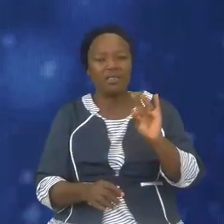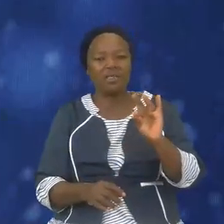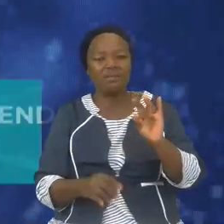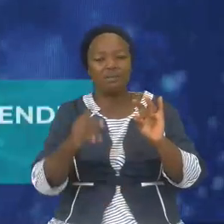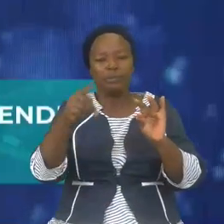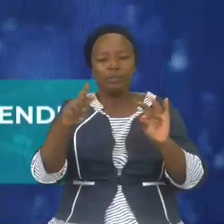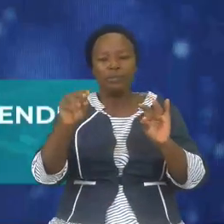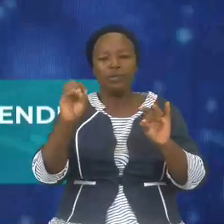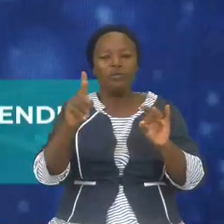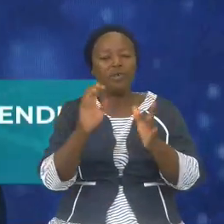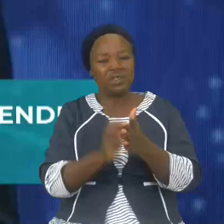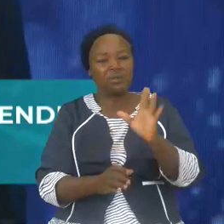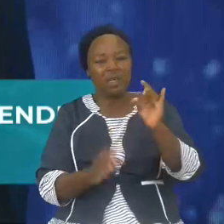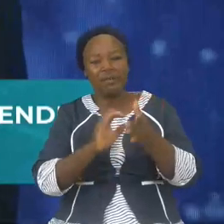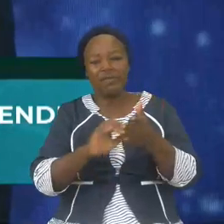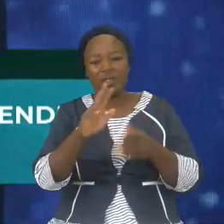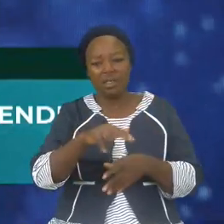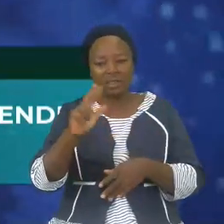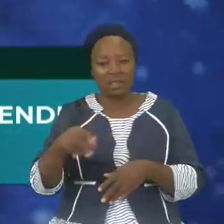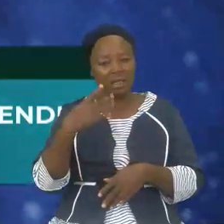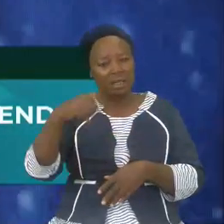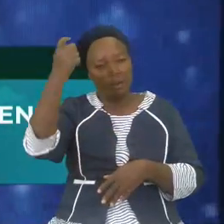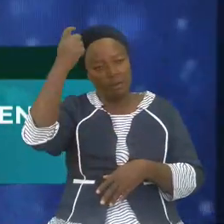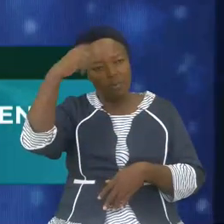Voyons, Proverbe, les sages, les intelligents.